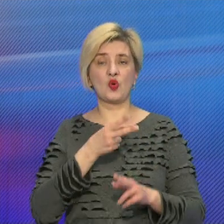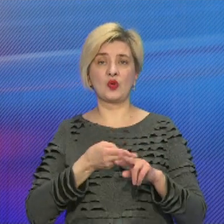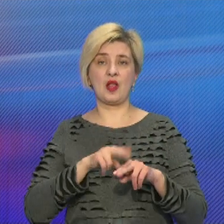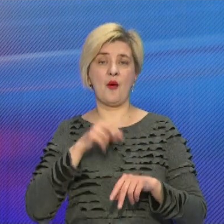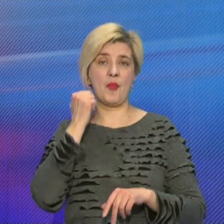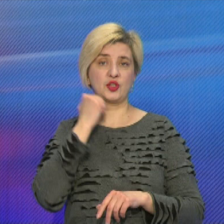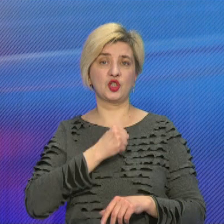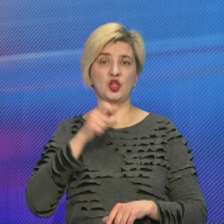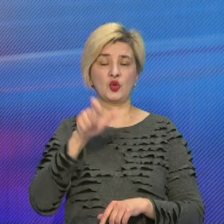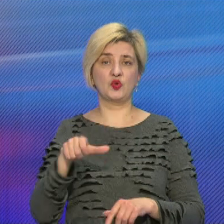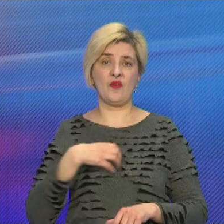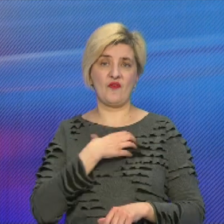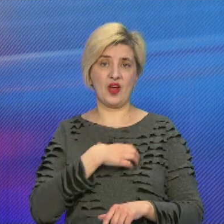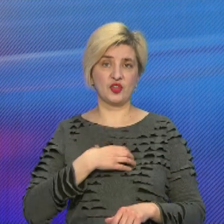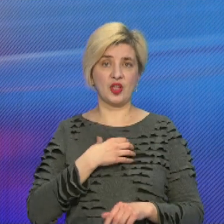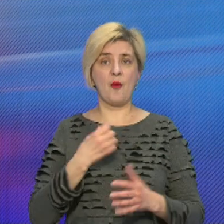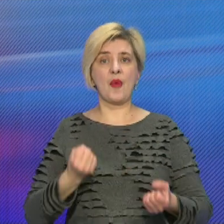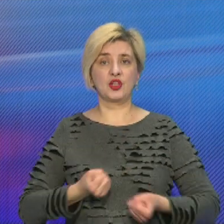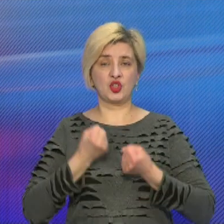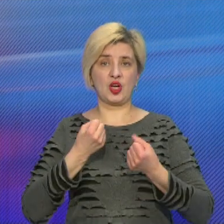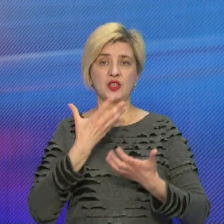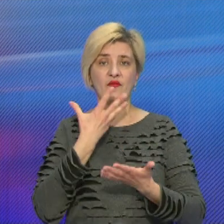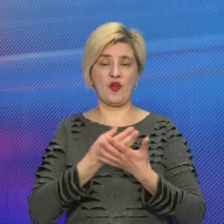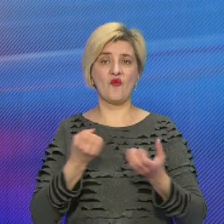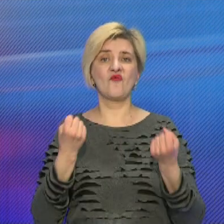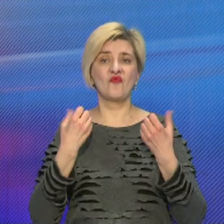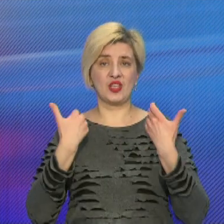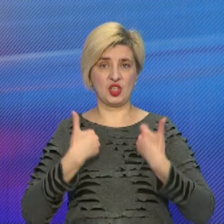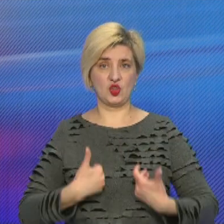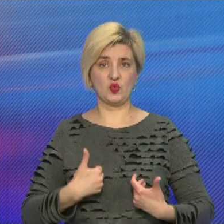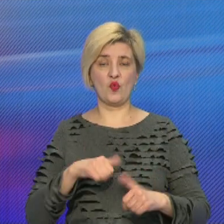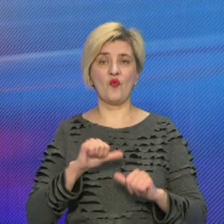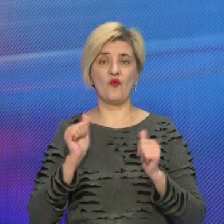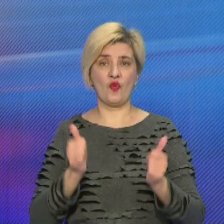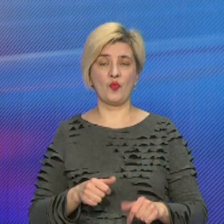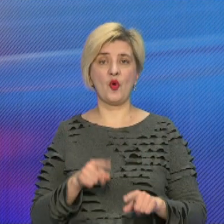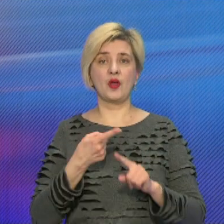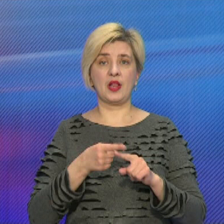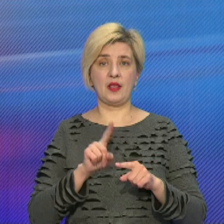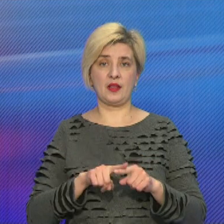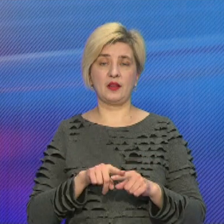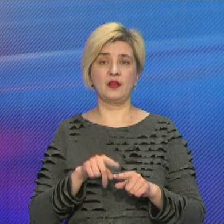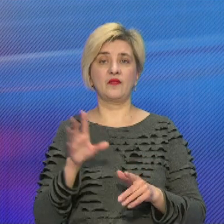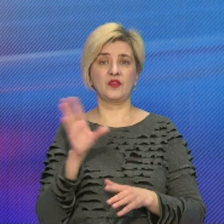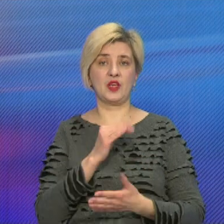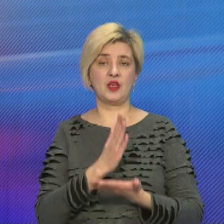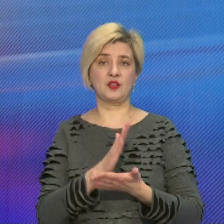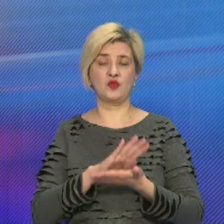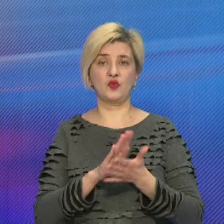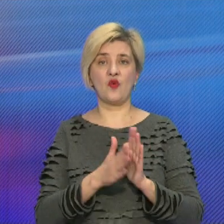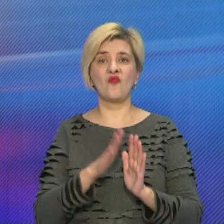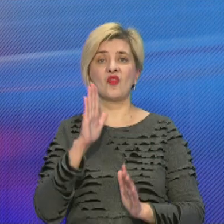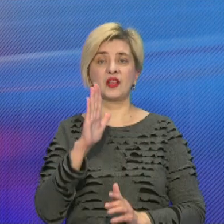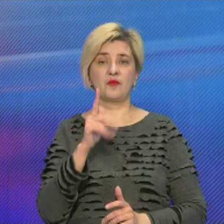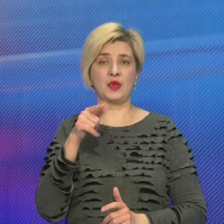важно. Поддержать свою немножко и физическую форму, потому что для этого есть все возможные условия созданы. Владимир Гракун ознайомился